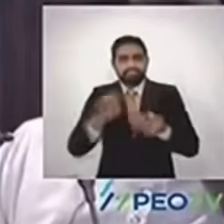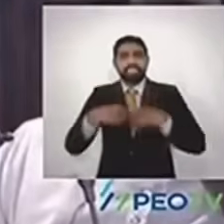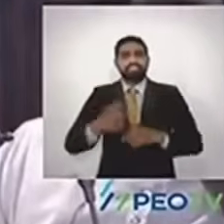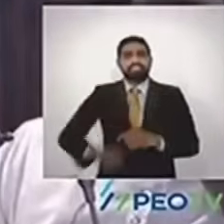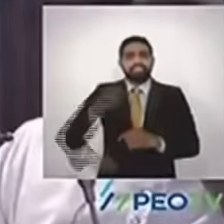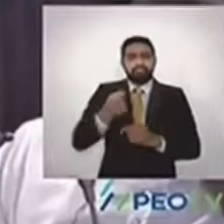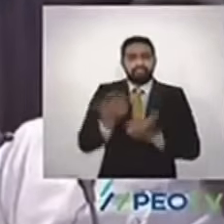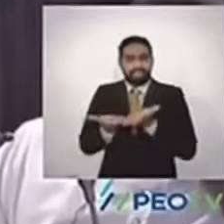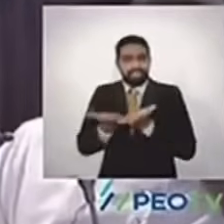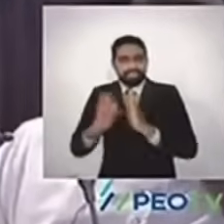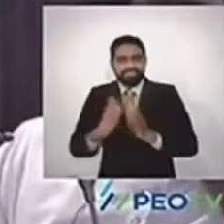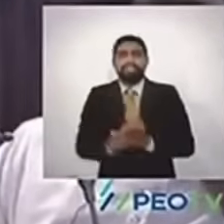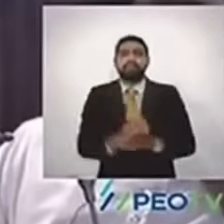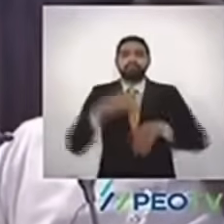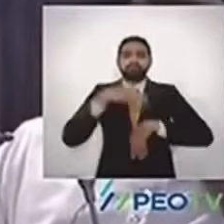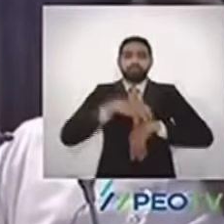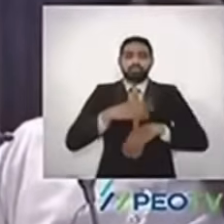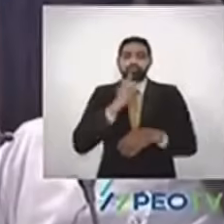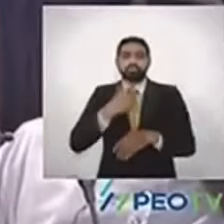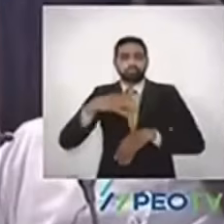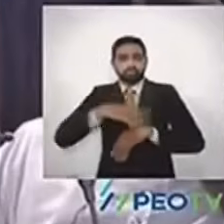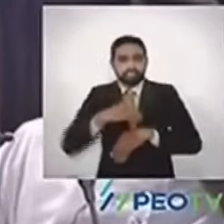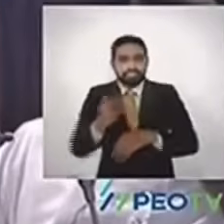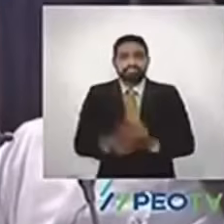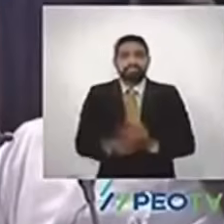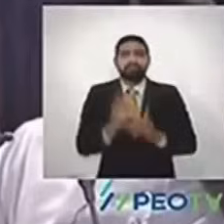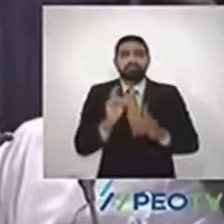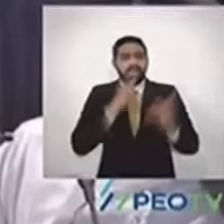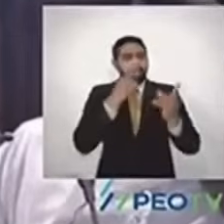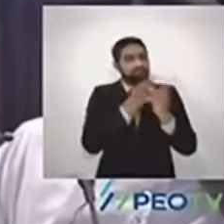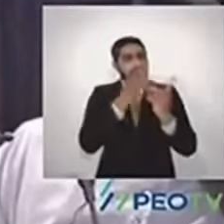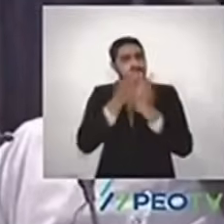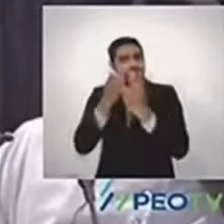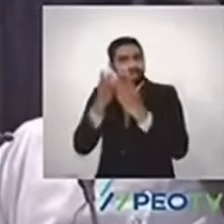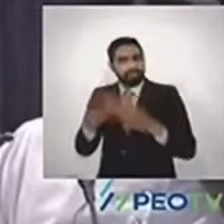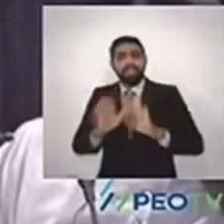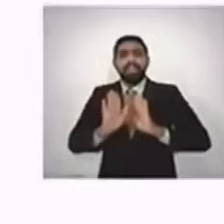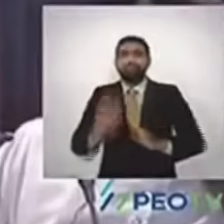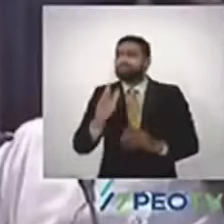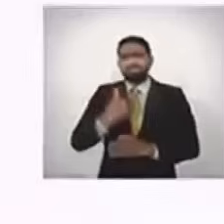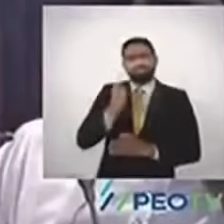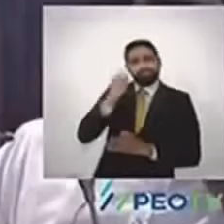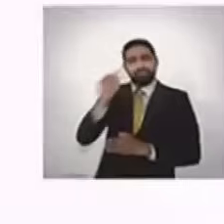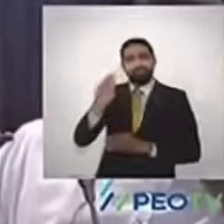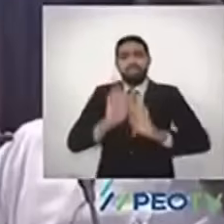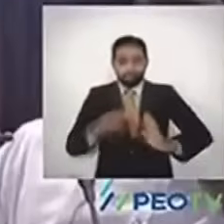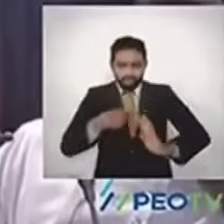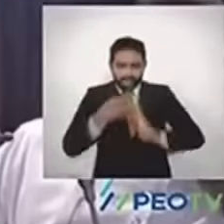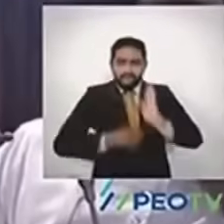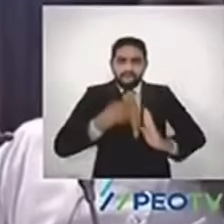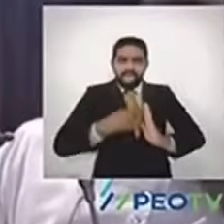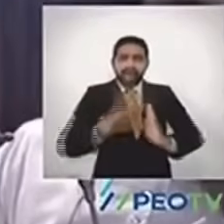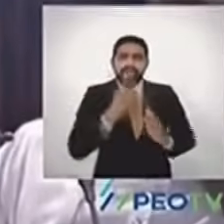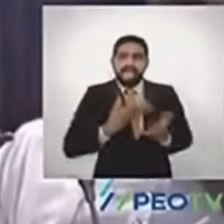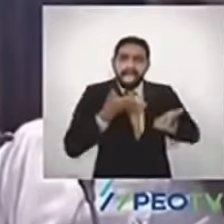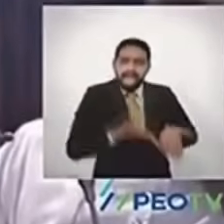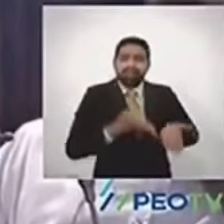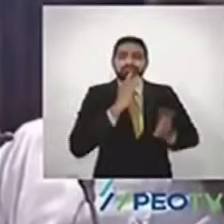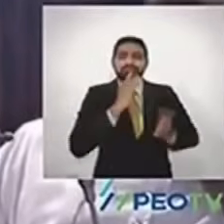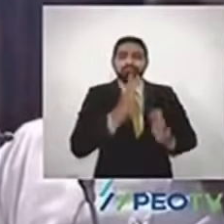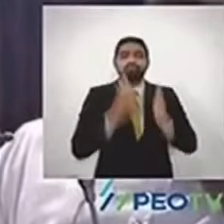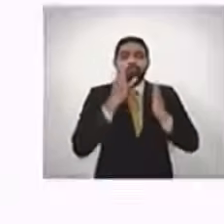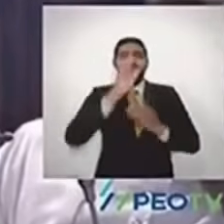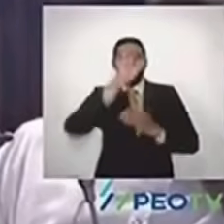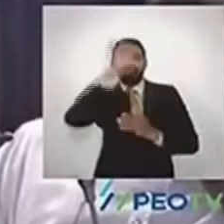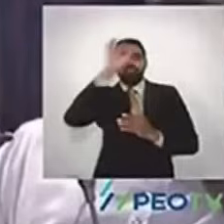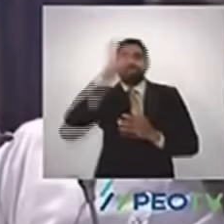our dissent over these matters. We not only need to assess what we say, but also what we consume. කටෙන් පිට වෙන දේ වගේම කටට